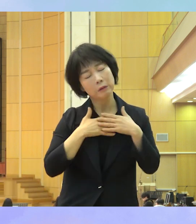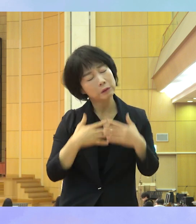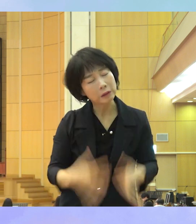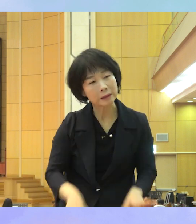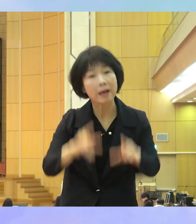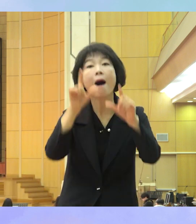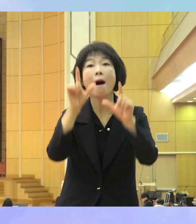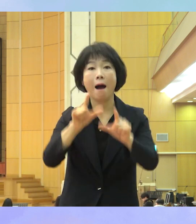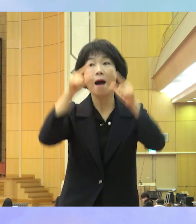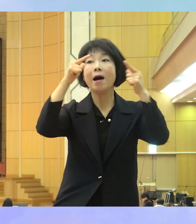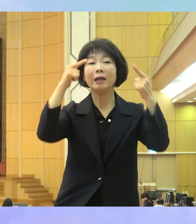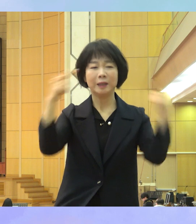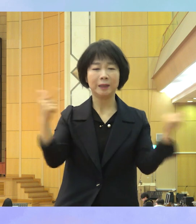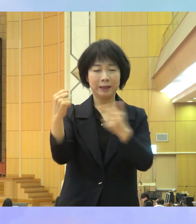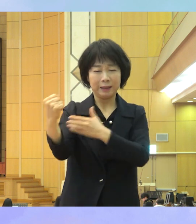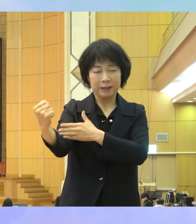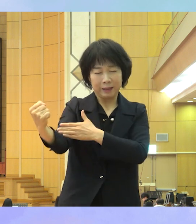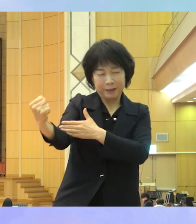지치지